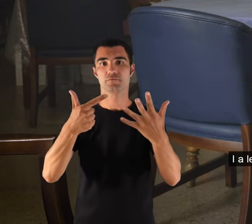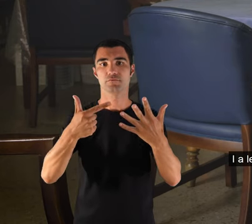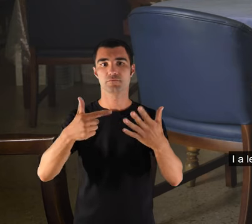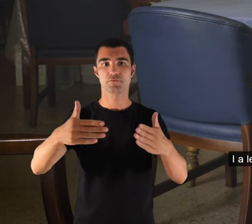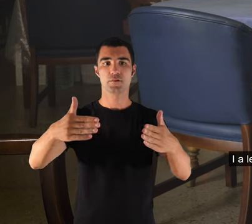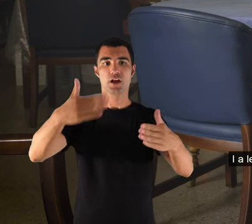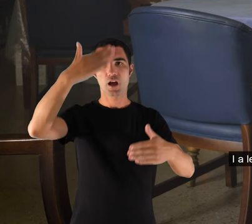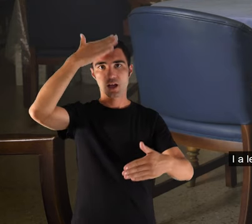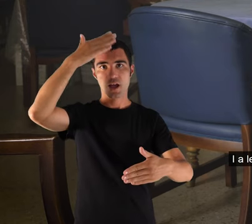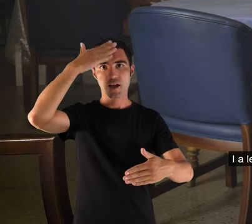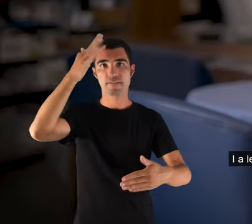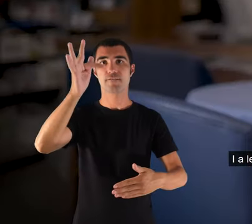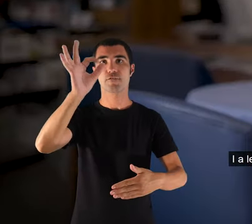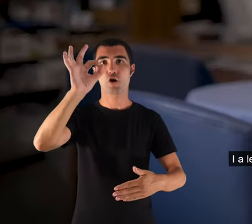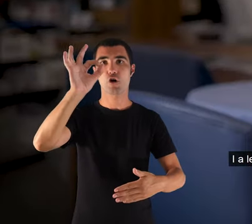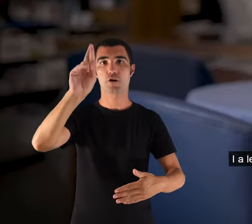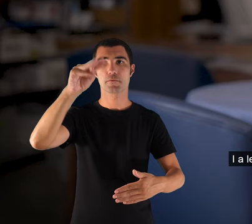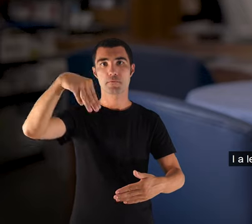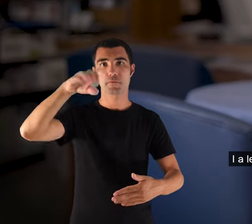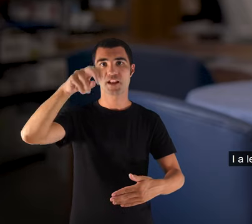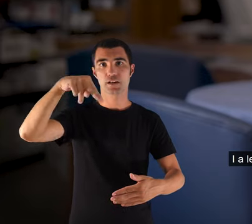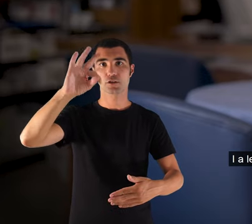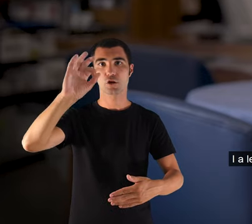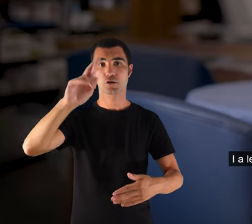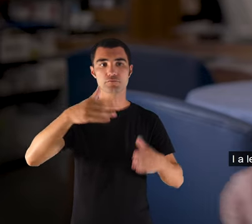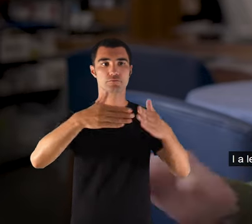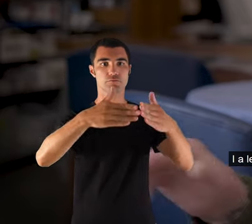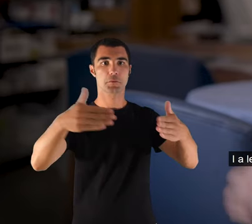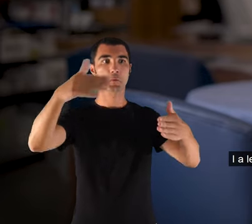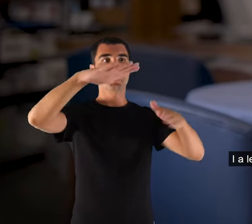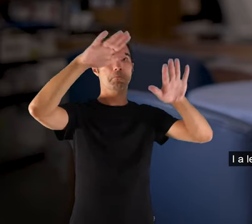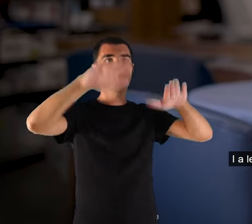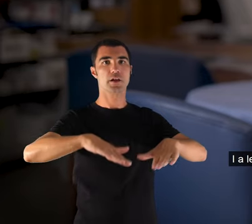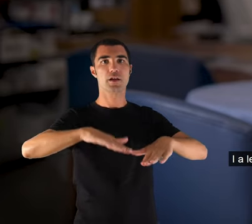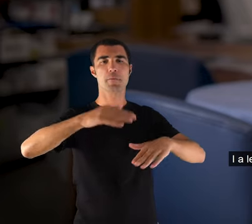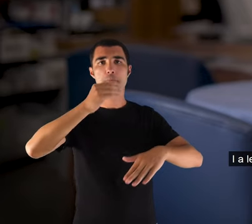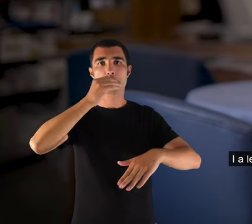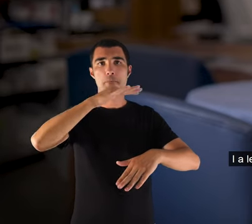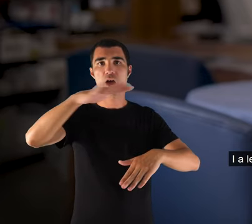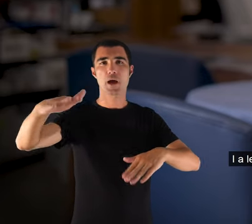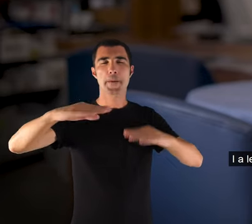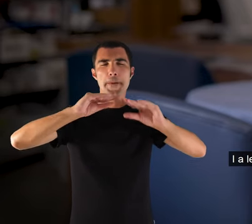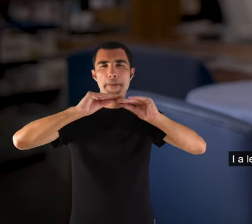Formentor. I mos vam aturar. La mà era calma.